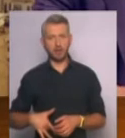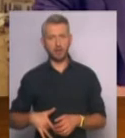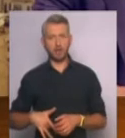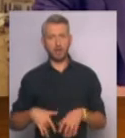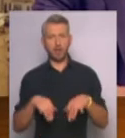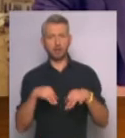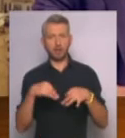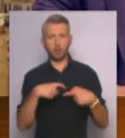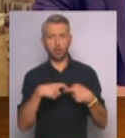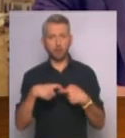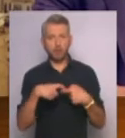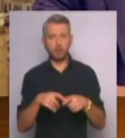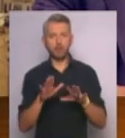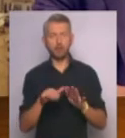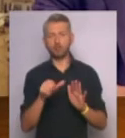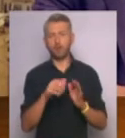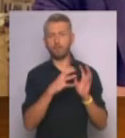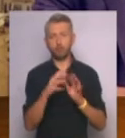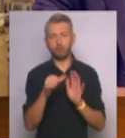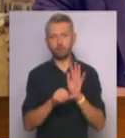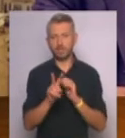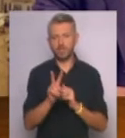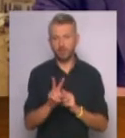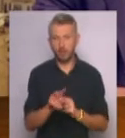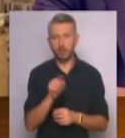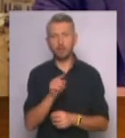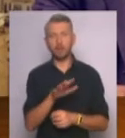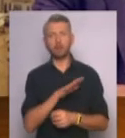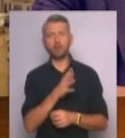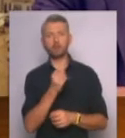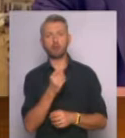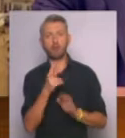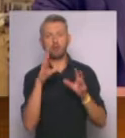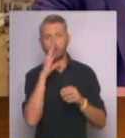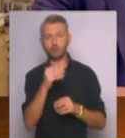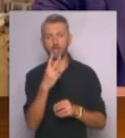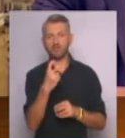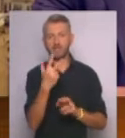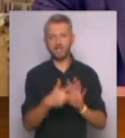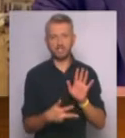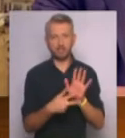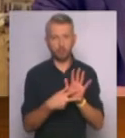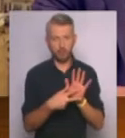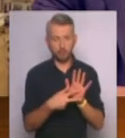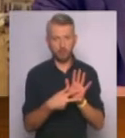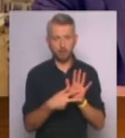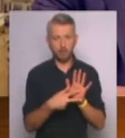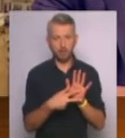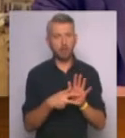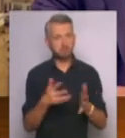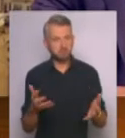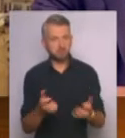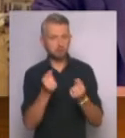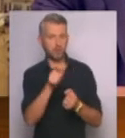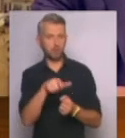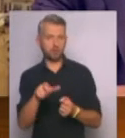транспортом поєднує тільки 62-й автобус. Там була ще 238 маршрутка, яка виручала мешканців і Печерську,